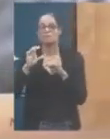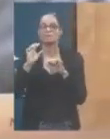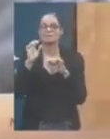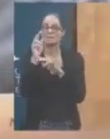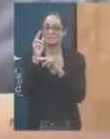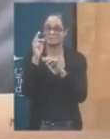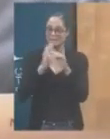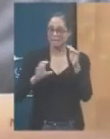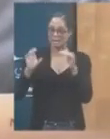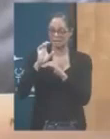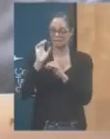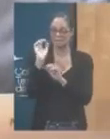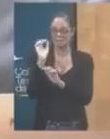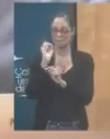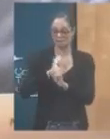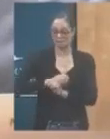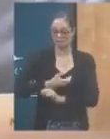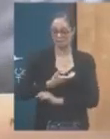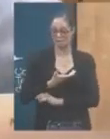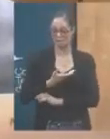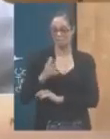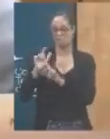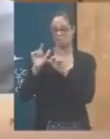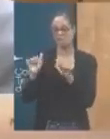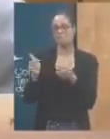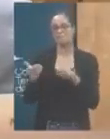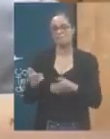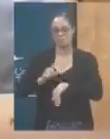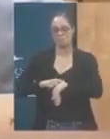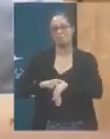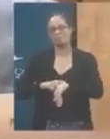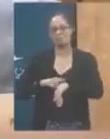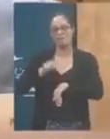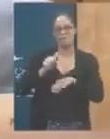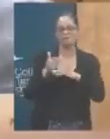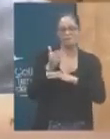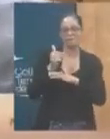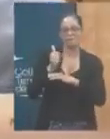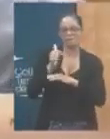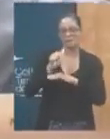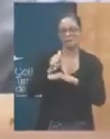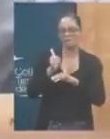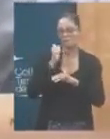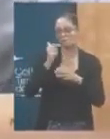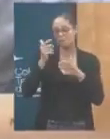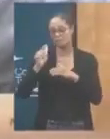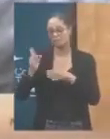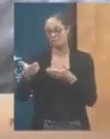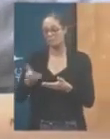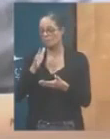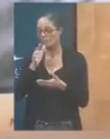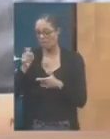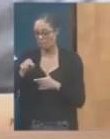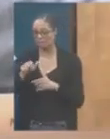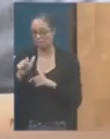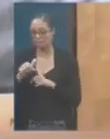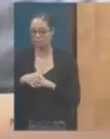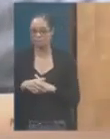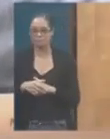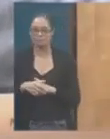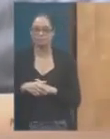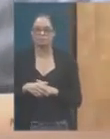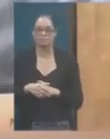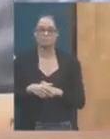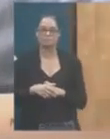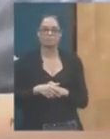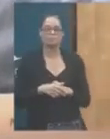là cet après-midi à cette heure-là précise. Ils étaient là ce matin ou ils étaient là hier. Donc, je parle